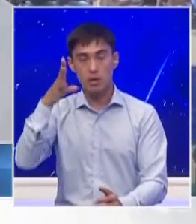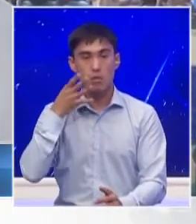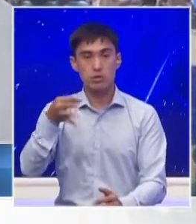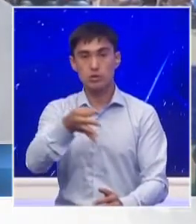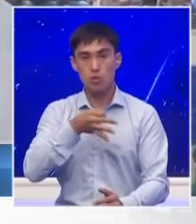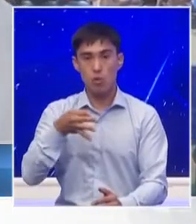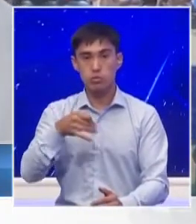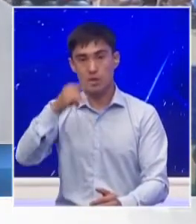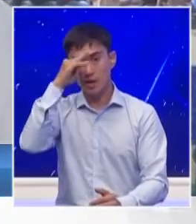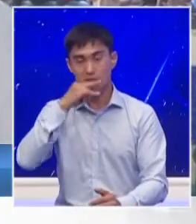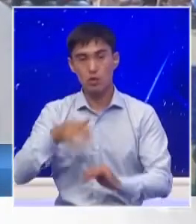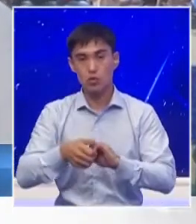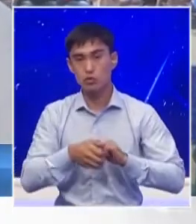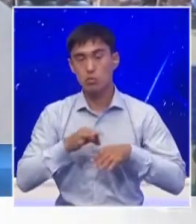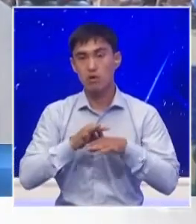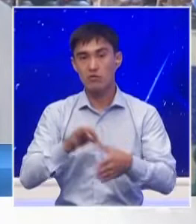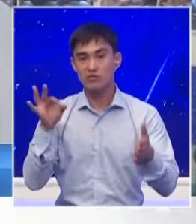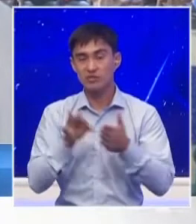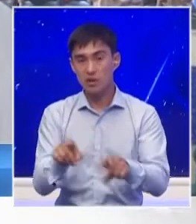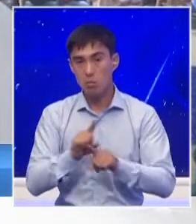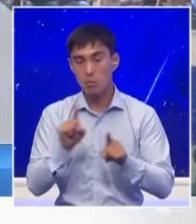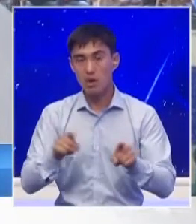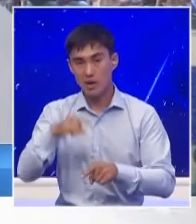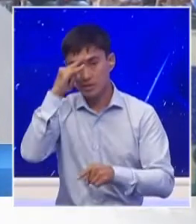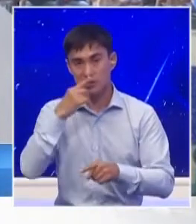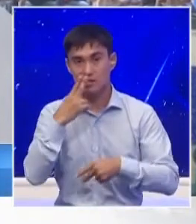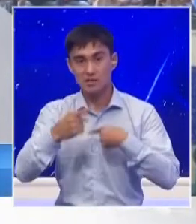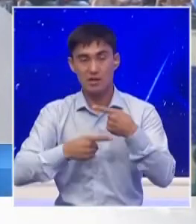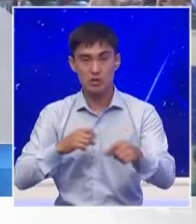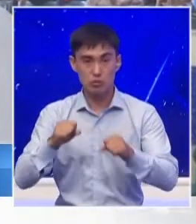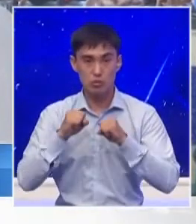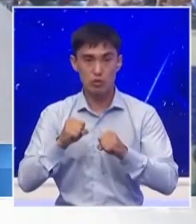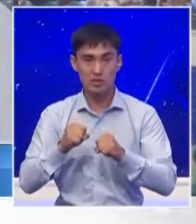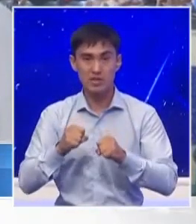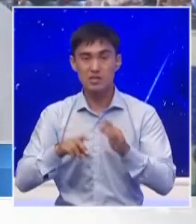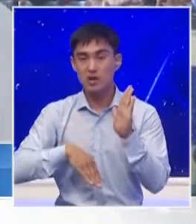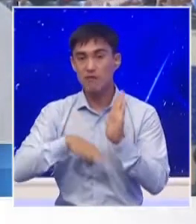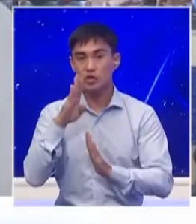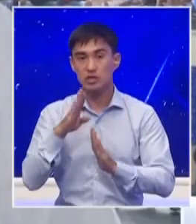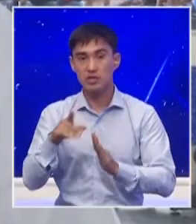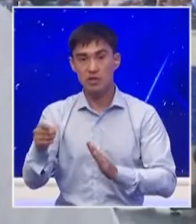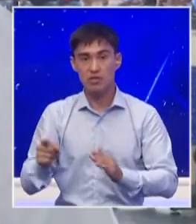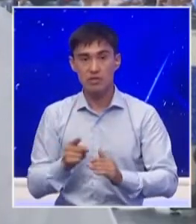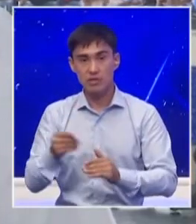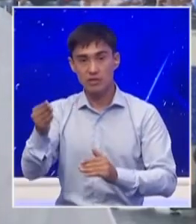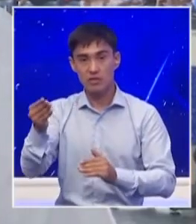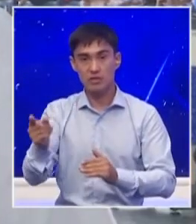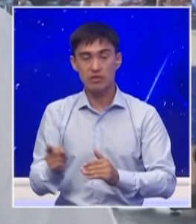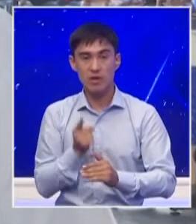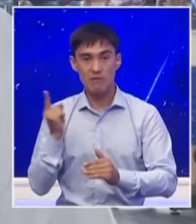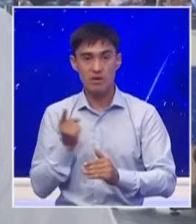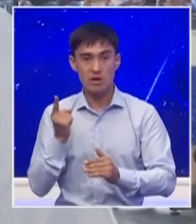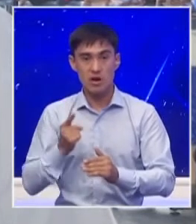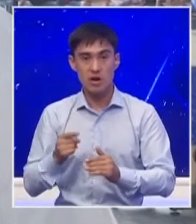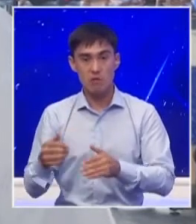области показах кризиса проводится с целью пропаганды казахских национальных видов спорта и совершенствования навыков борьбы сегодня очень много